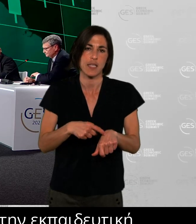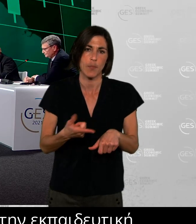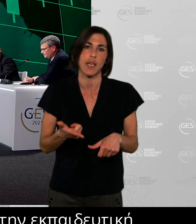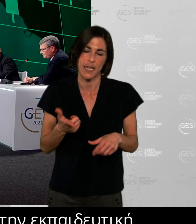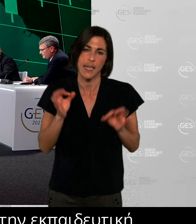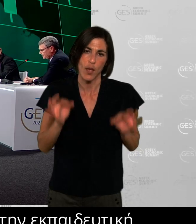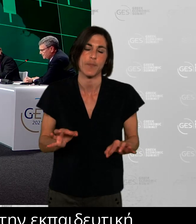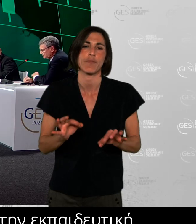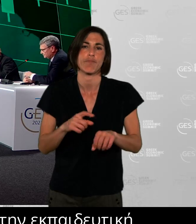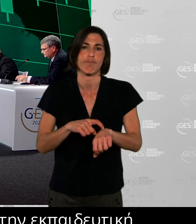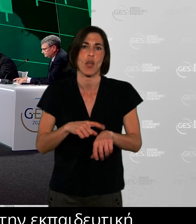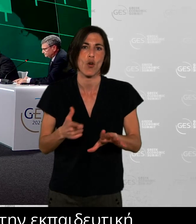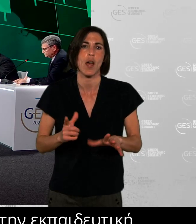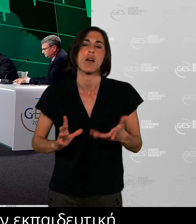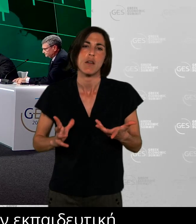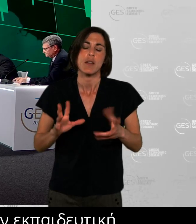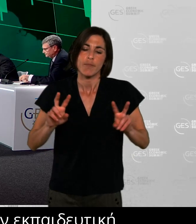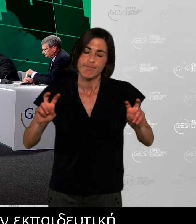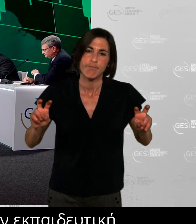Can you close the microphone? Can you turn off the microphone?